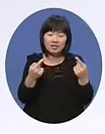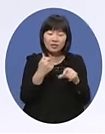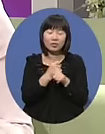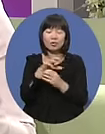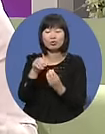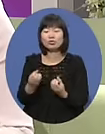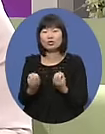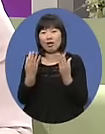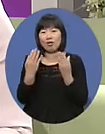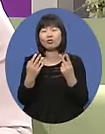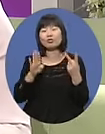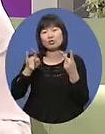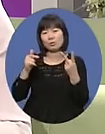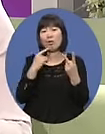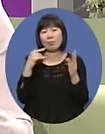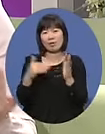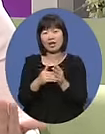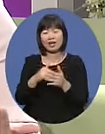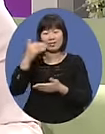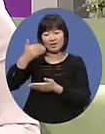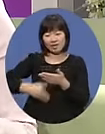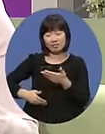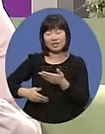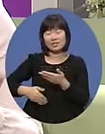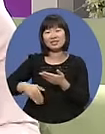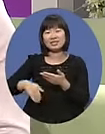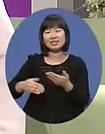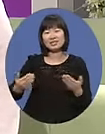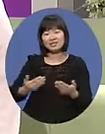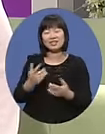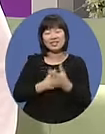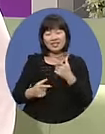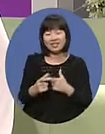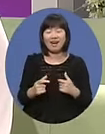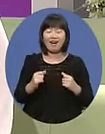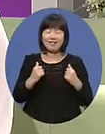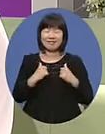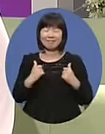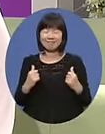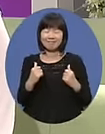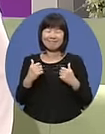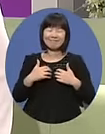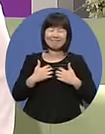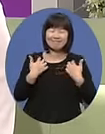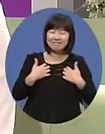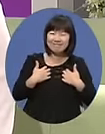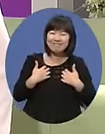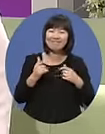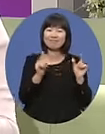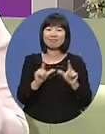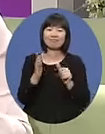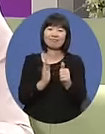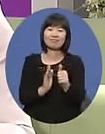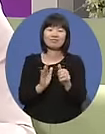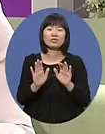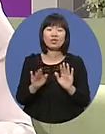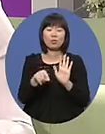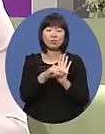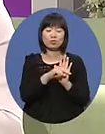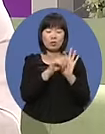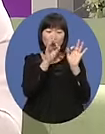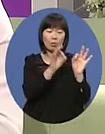약간의 위안을 좀 가지셨으면 좋겠고요. 나머지 일들에 조금 더 활기차게 지내시면 될 것 같고. 네. 근데 이제 여기에서 부정적으로